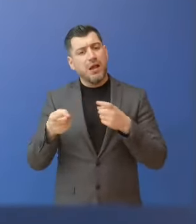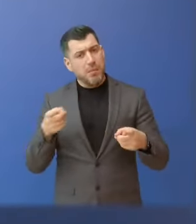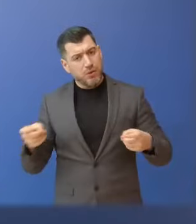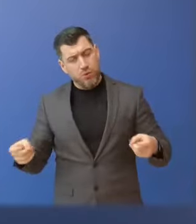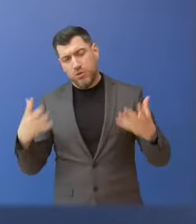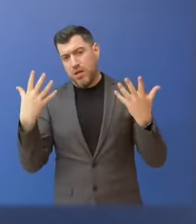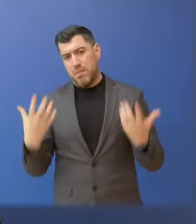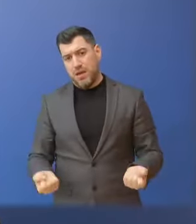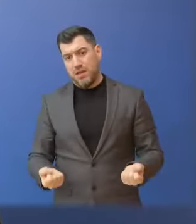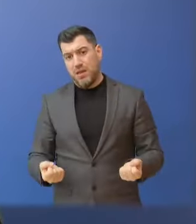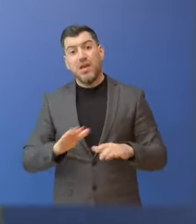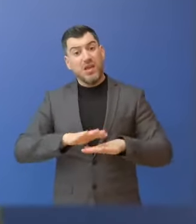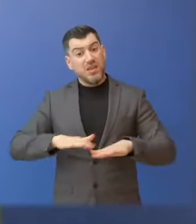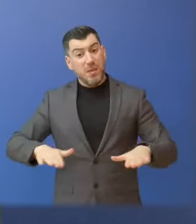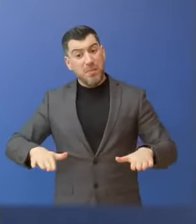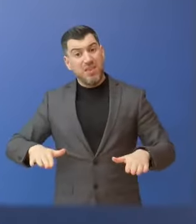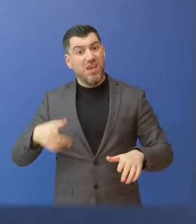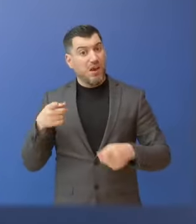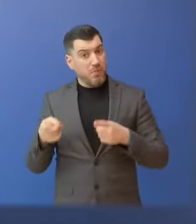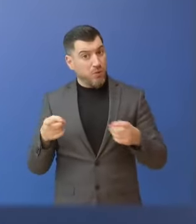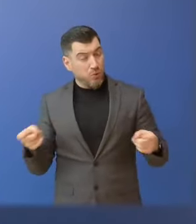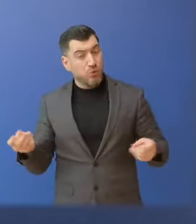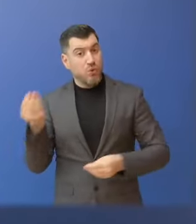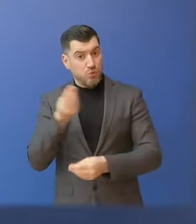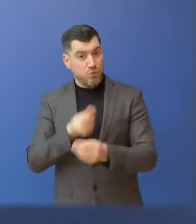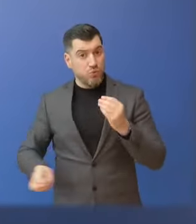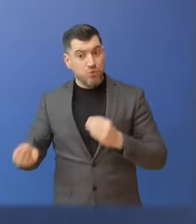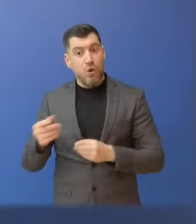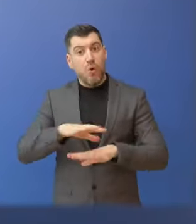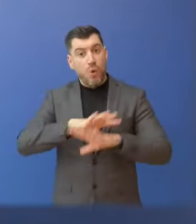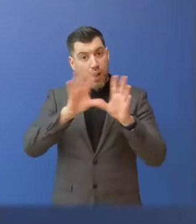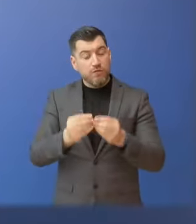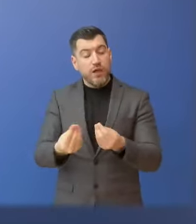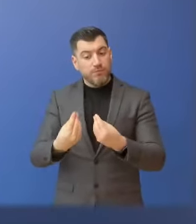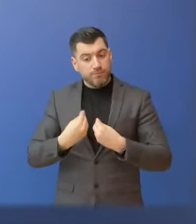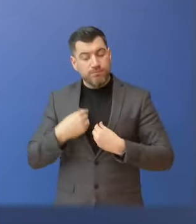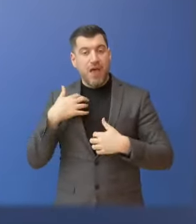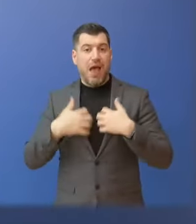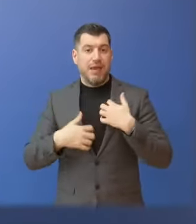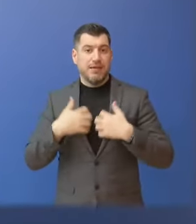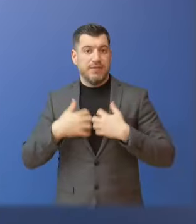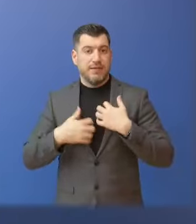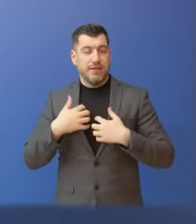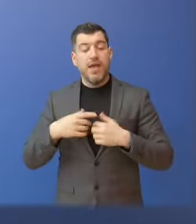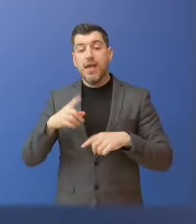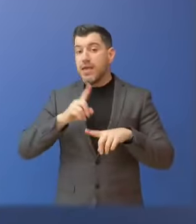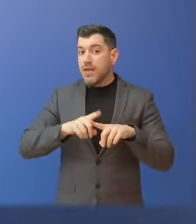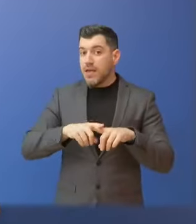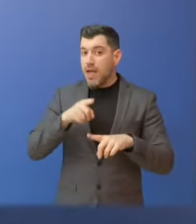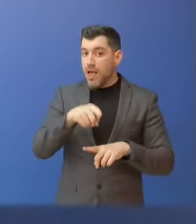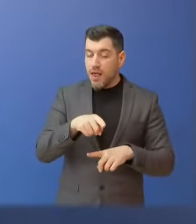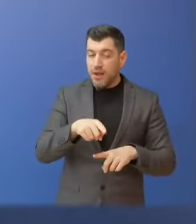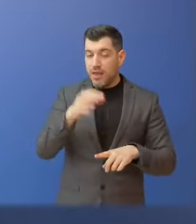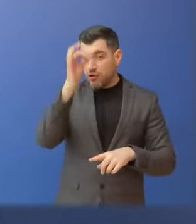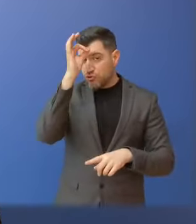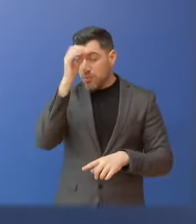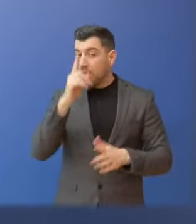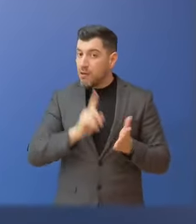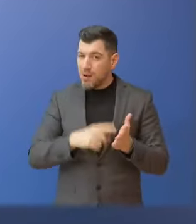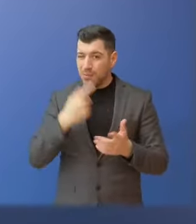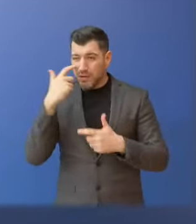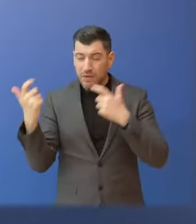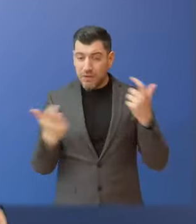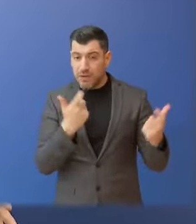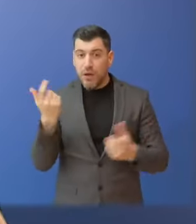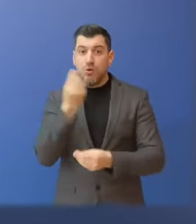άλλες μορφές παραβατικότητας είναι δεδομένο ότι αυτό θα μας προβληματίζει και πρέπει και η αστυνομία να τρέχει με μεγαλύτερες ταχύτητες αλλά ας μη μηδενίζουμε